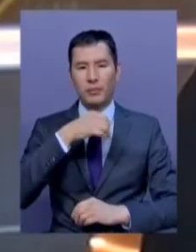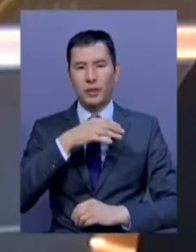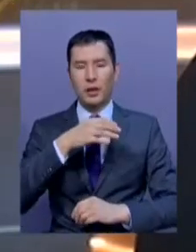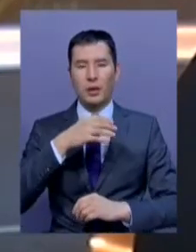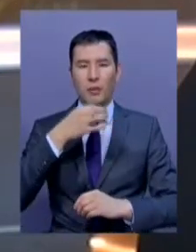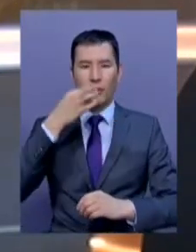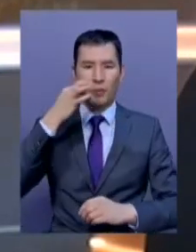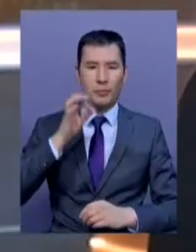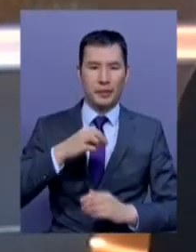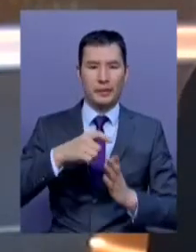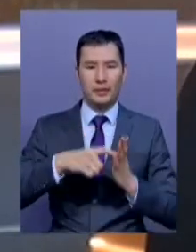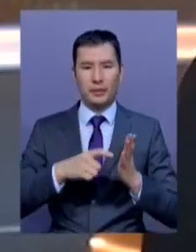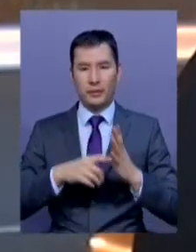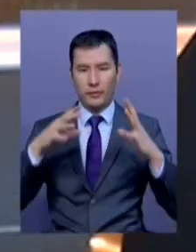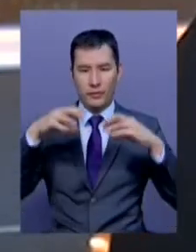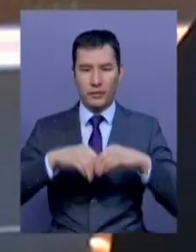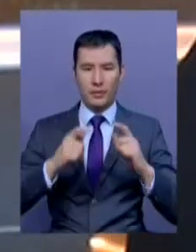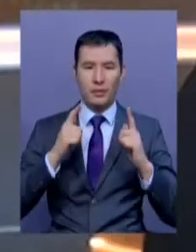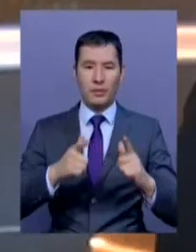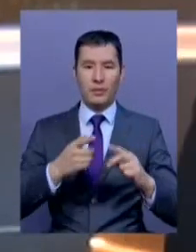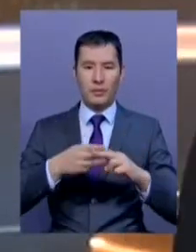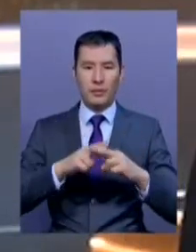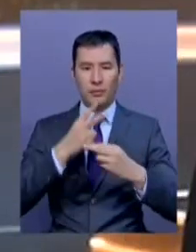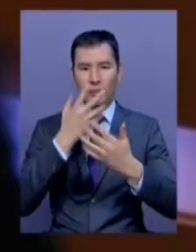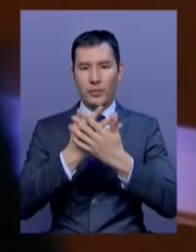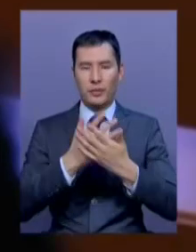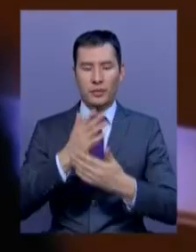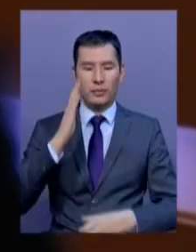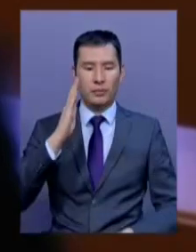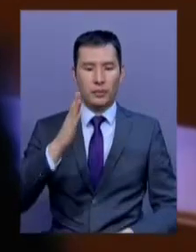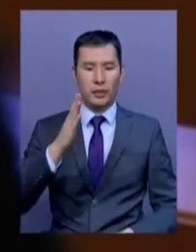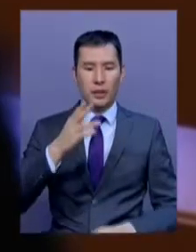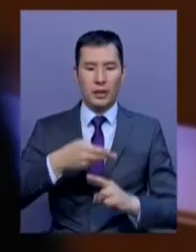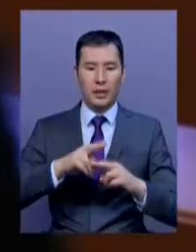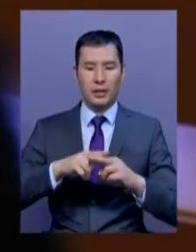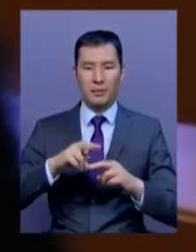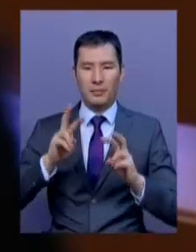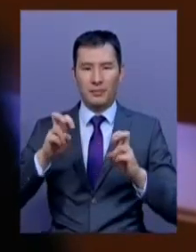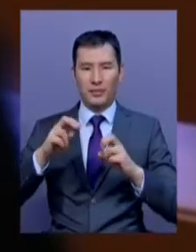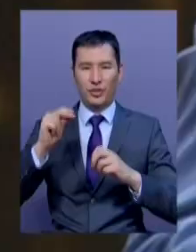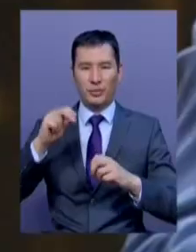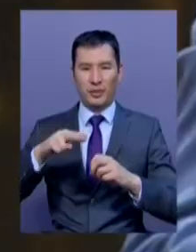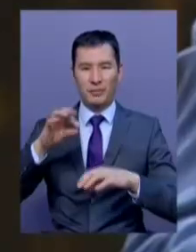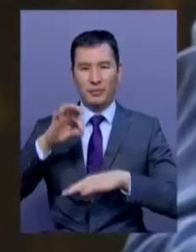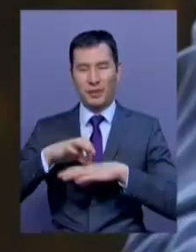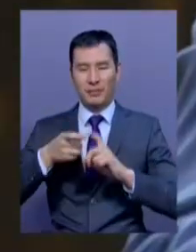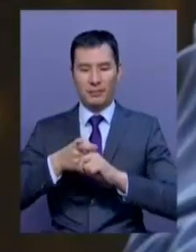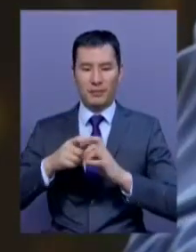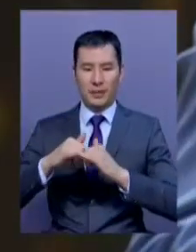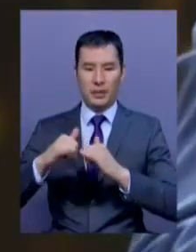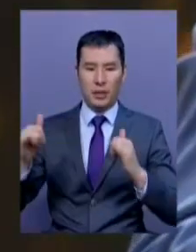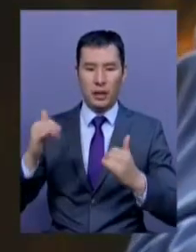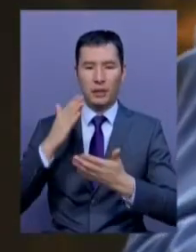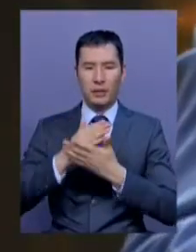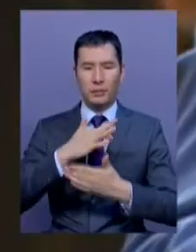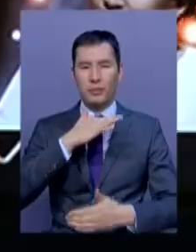ғұмырын дәріптеудің бір жаңа форматы, жаңа үлгісі. Қауіпті індеттің қазақ қоғамындағы талай тұлғаның өмірін жалмағаны